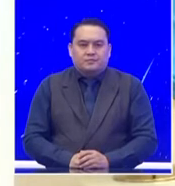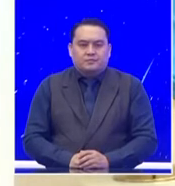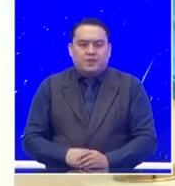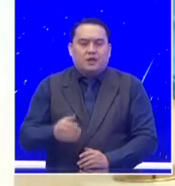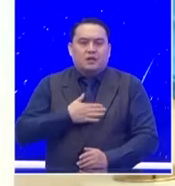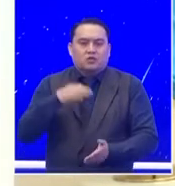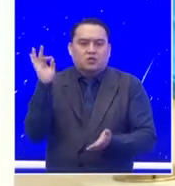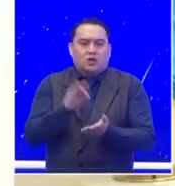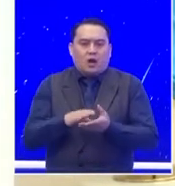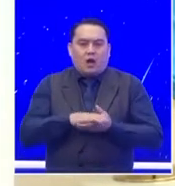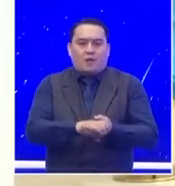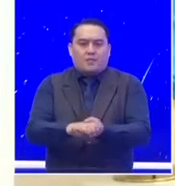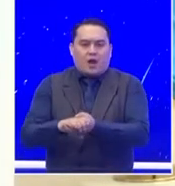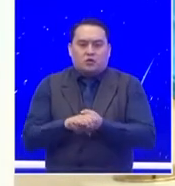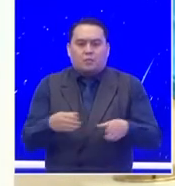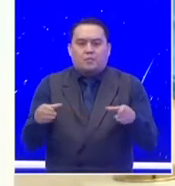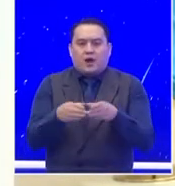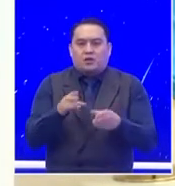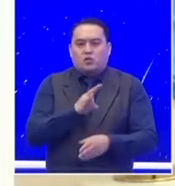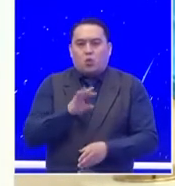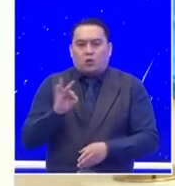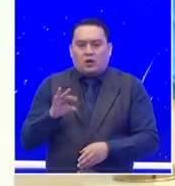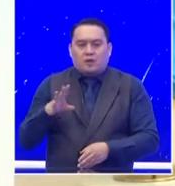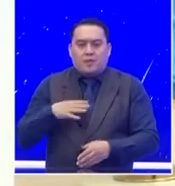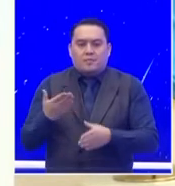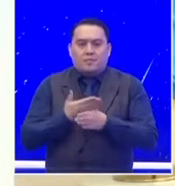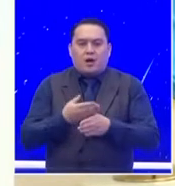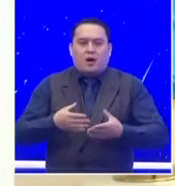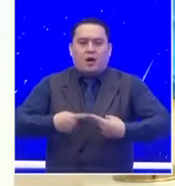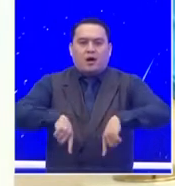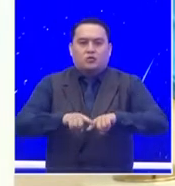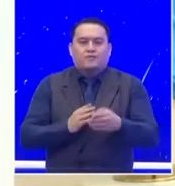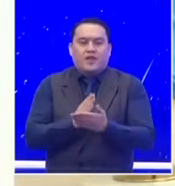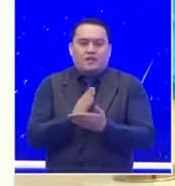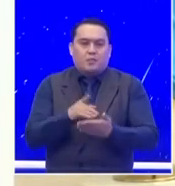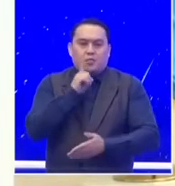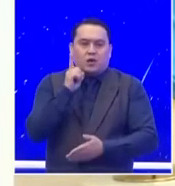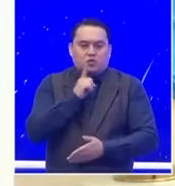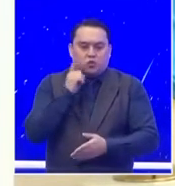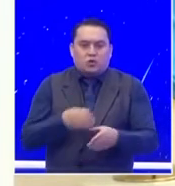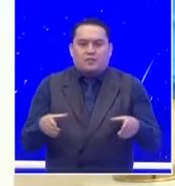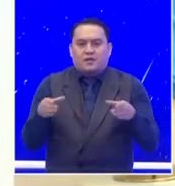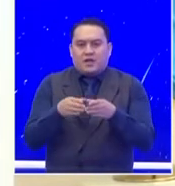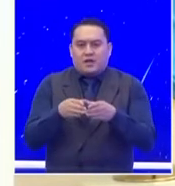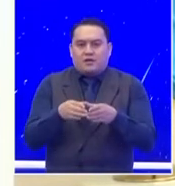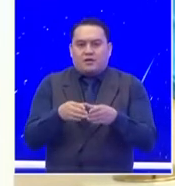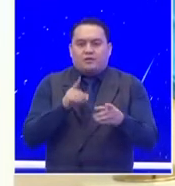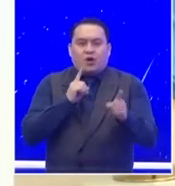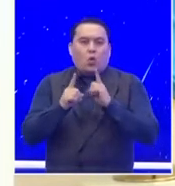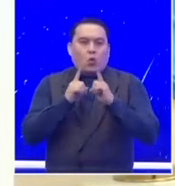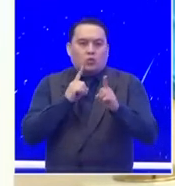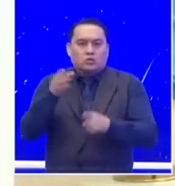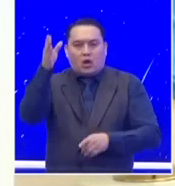Наша задача – объединить электорат партии. В этом нам хорошо помогают Ассоциация ветеранов и молодежные объединения. В ходе круглых